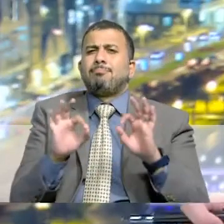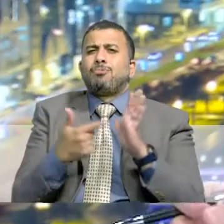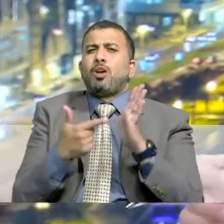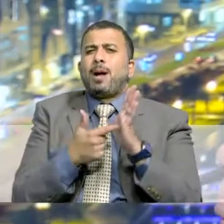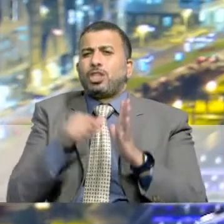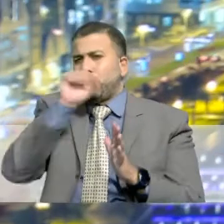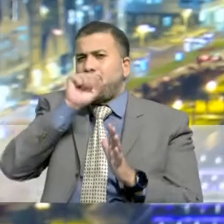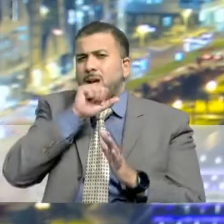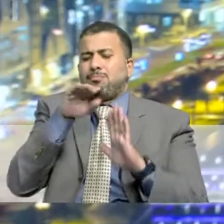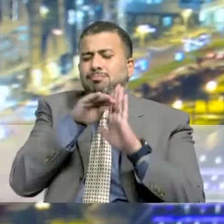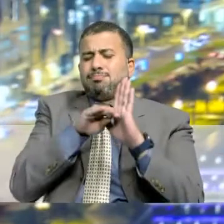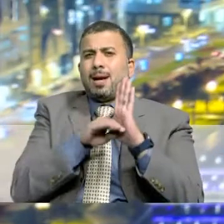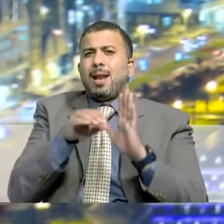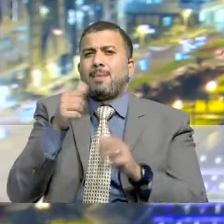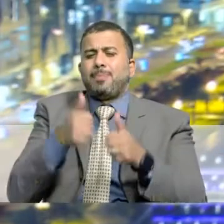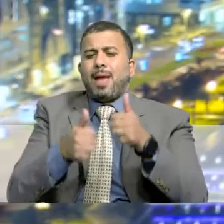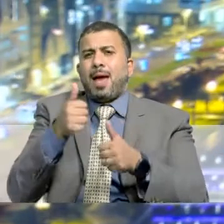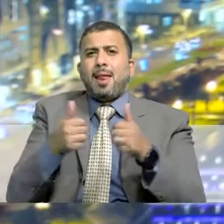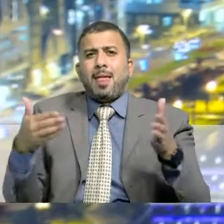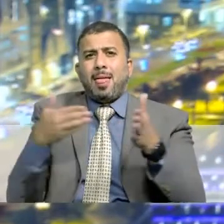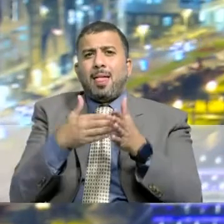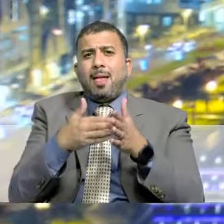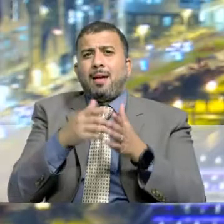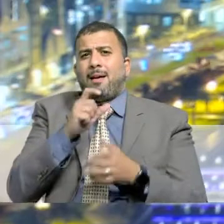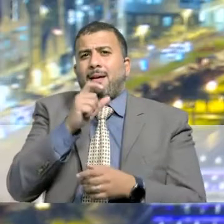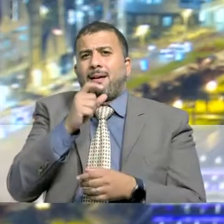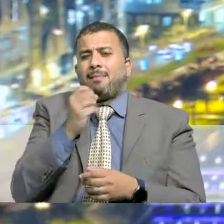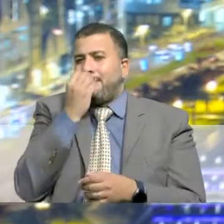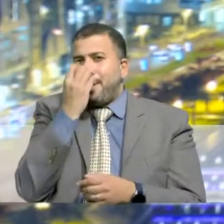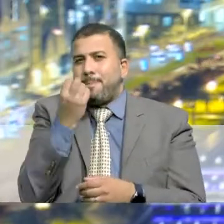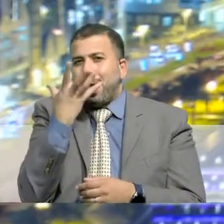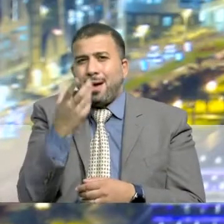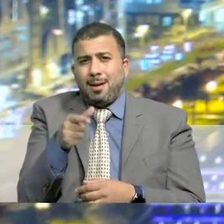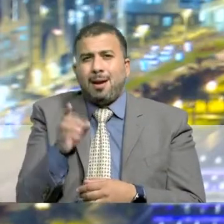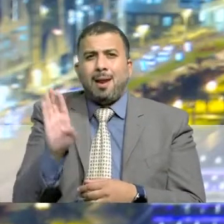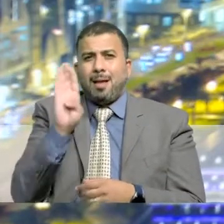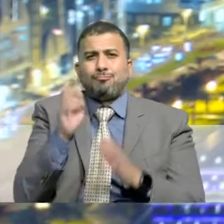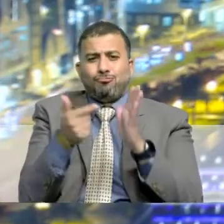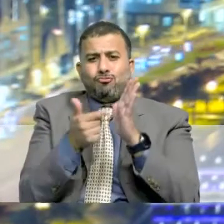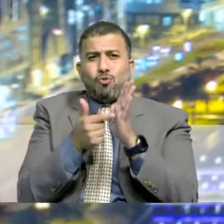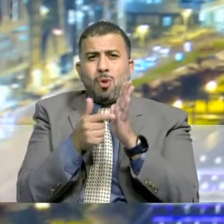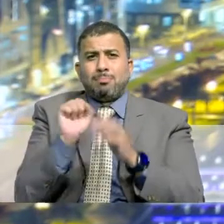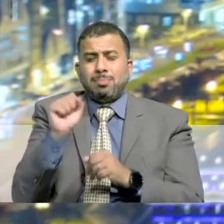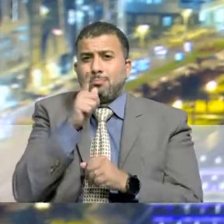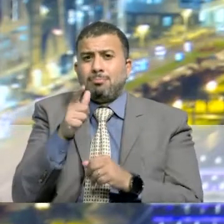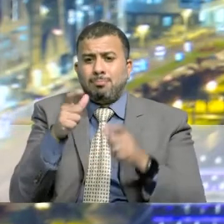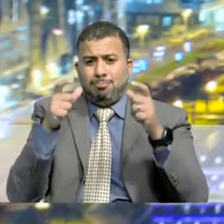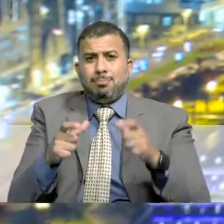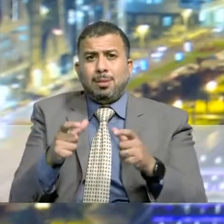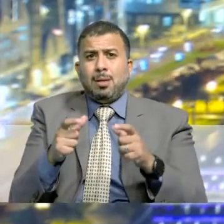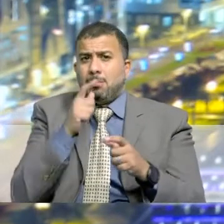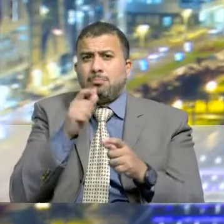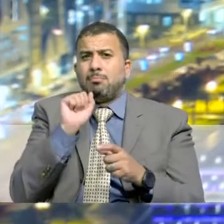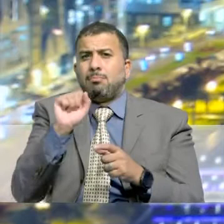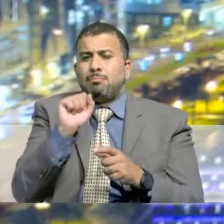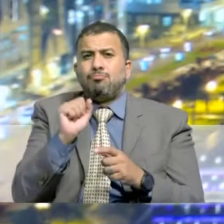استكملت جامعة الشارقة إجراء الامتحانات النهائية لفصل الربيع للعام الأكاديمي الحالي حضورياً في مقرها، وذلك